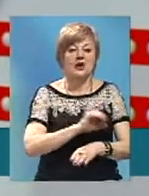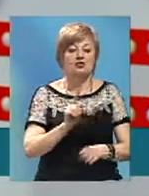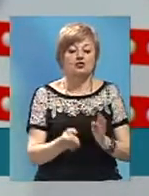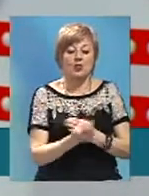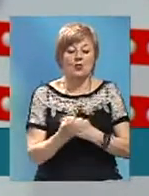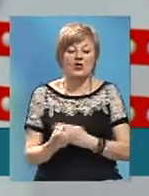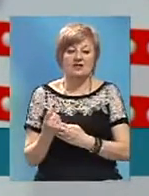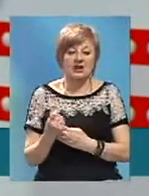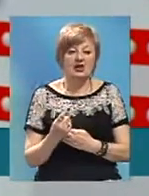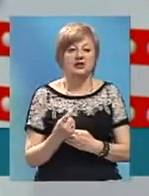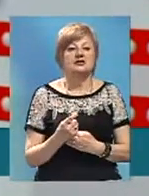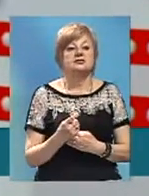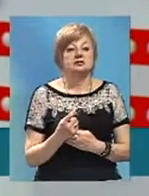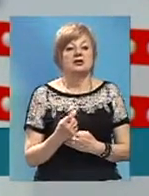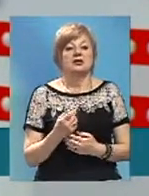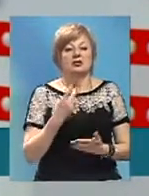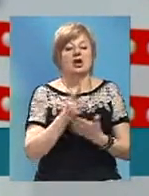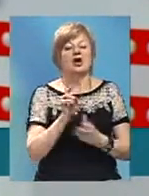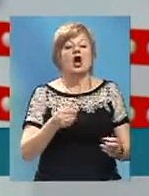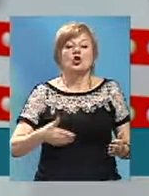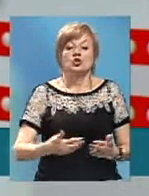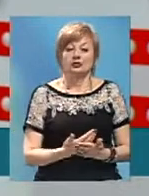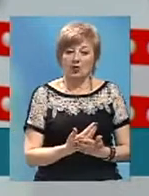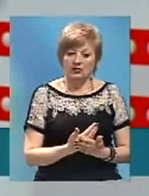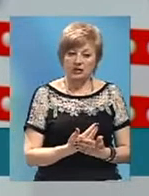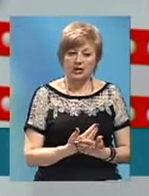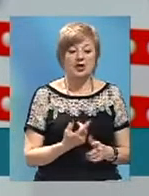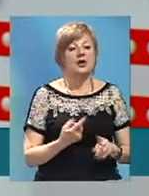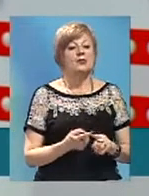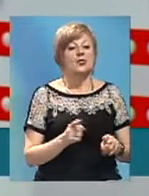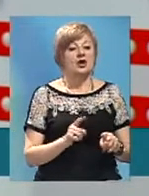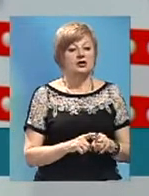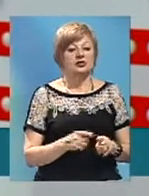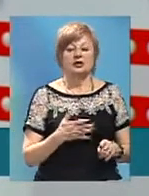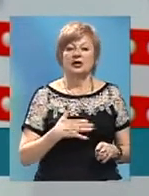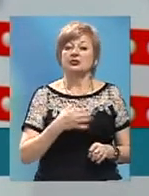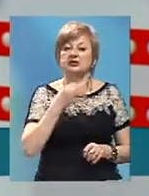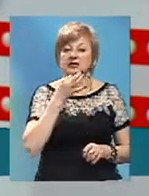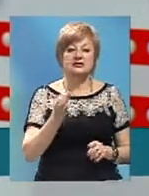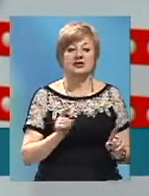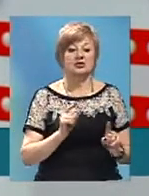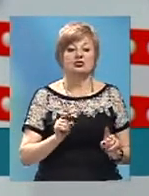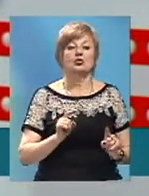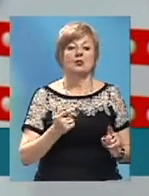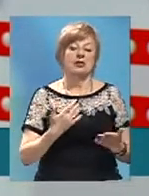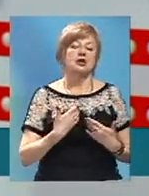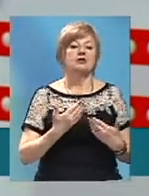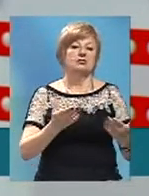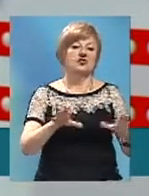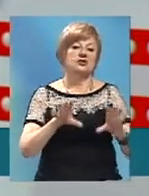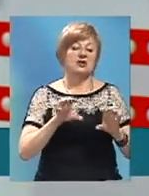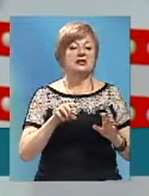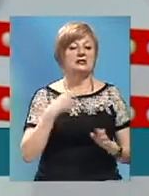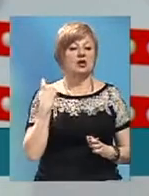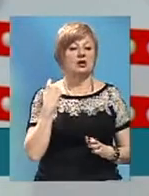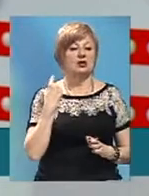або які позиціонуються як нові. І тому ну, я б не сказав би, що ми сприймаємо якось